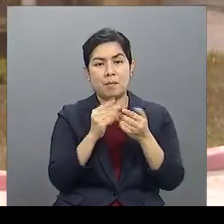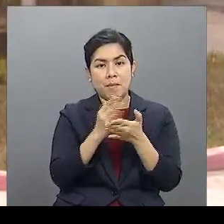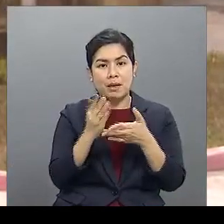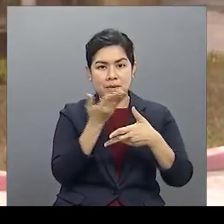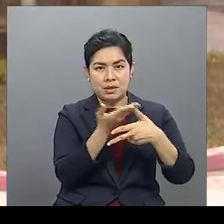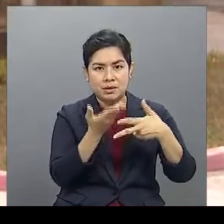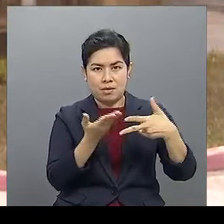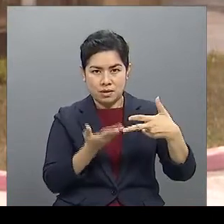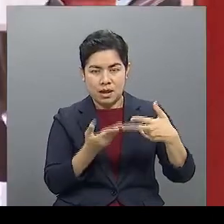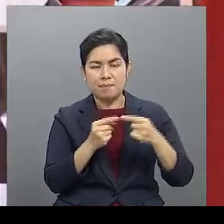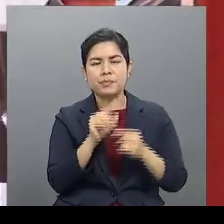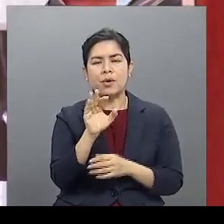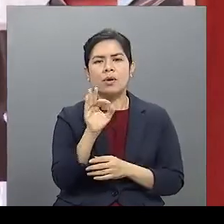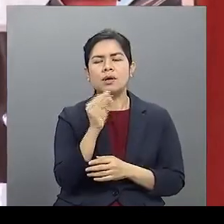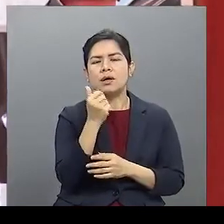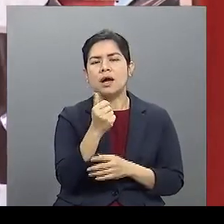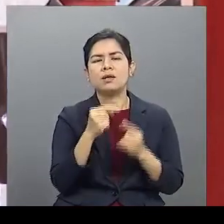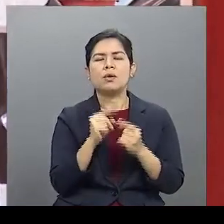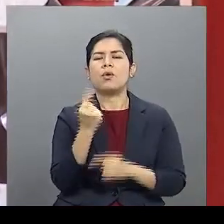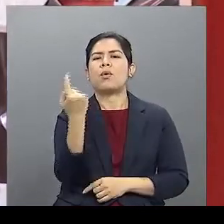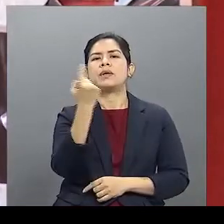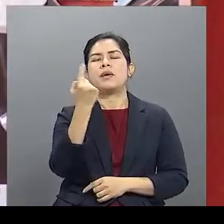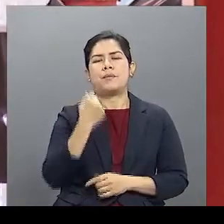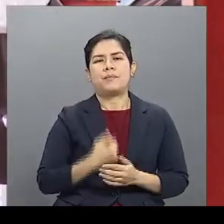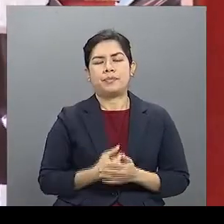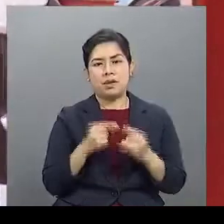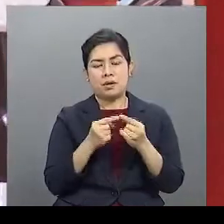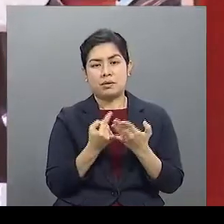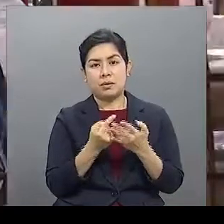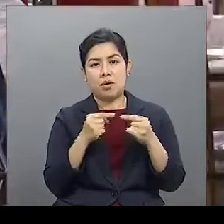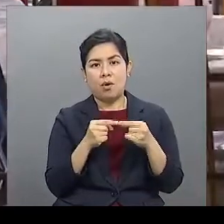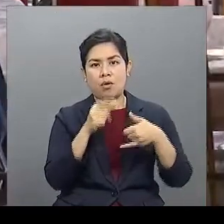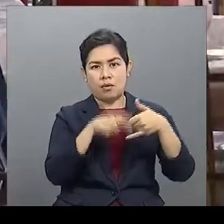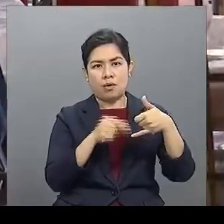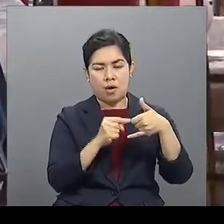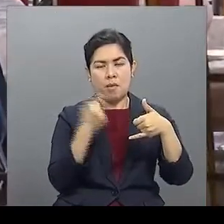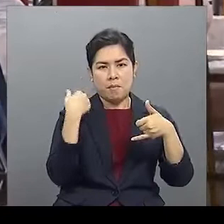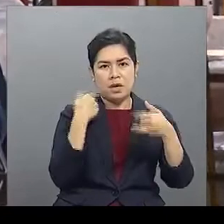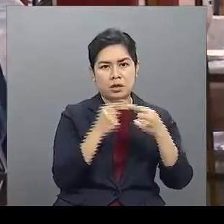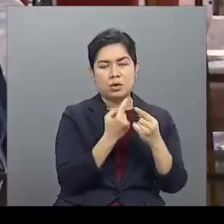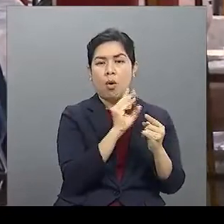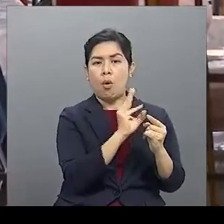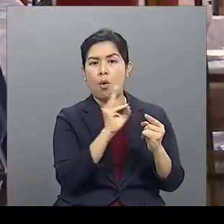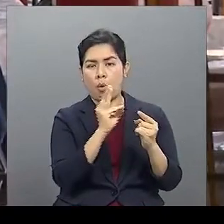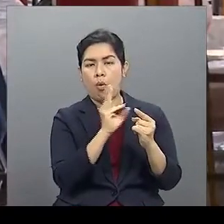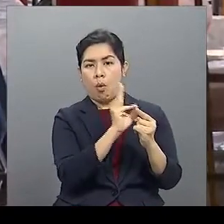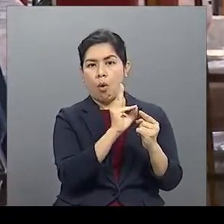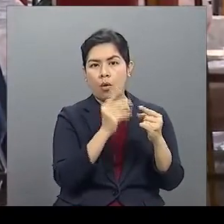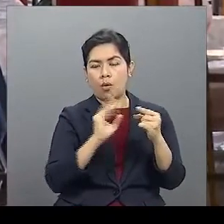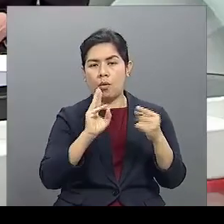ศมนตรีจำนวน1คนและสมาชิกสภาเทศบาลเขตละ6คนดิฉิลาพุทธสารพันธ์ไทย PBS รายง